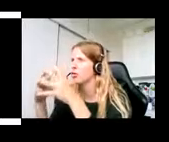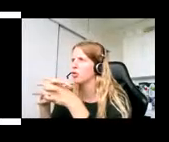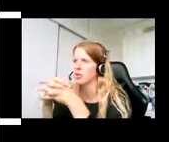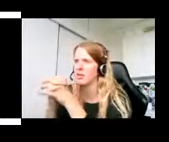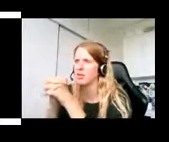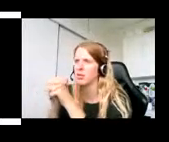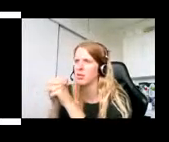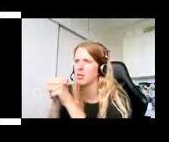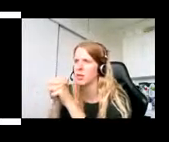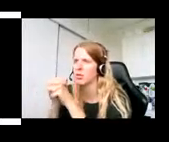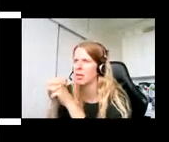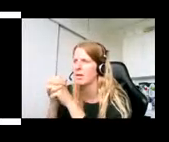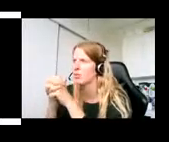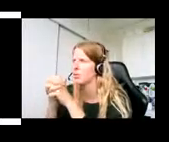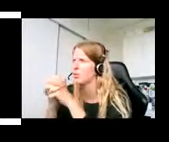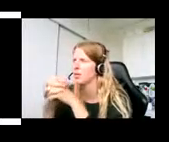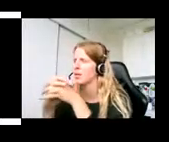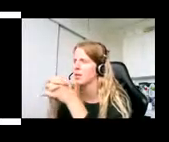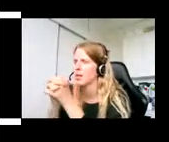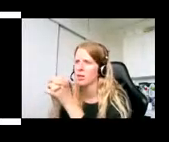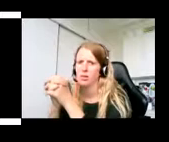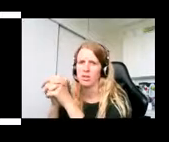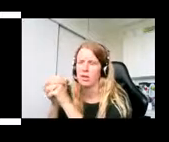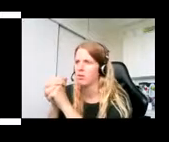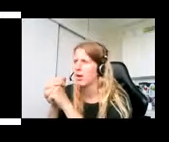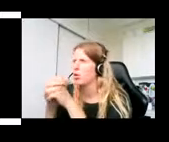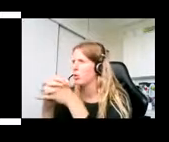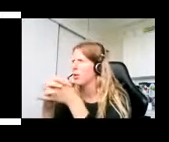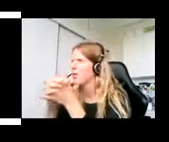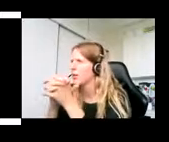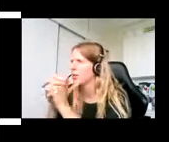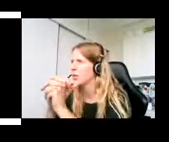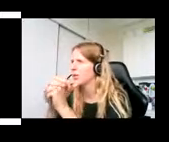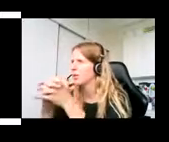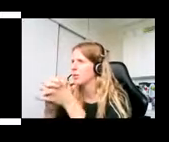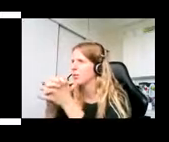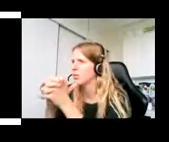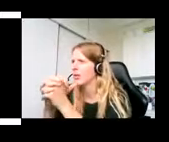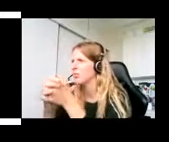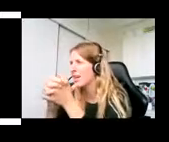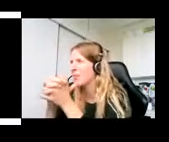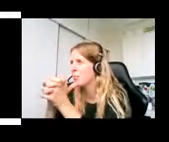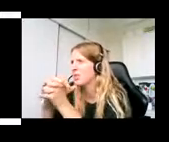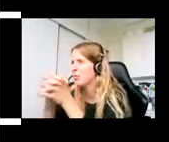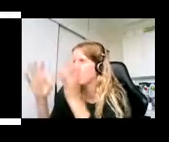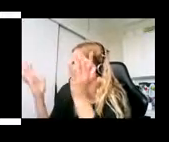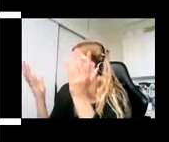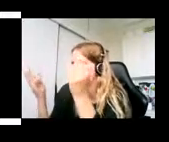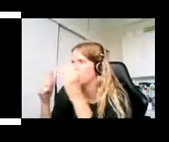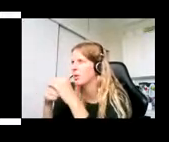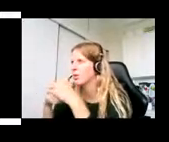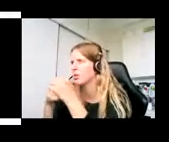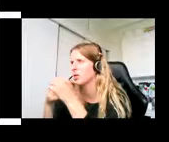vanaf nul te kunnen starten en zo en echt animator te kunnen zijn. Dus het is een beetje eigenlijk gewoon een afraden om dat zeker te doen. Ja. Maar het mag in principe